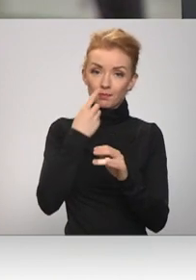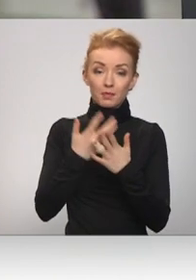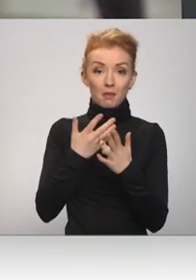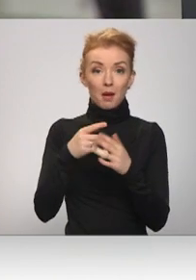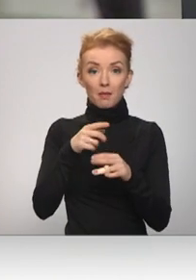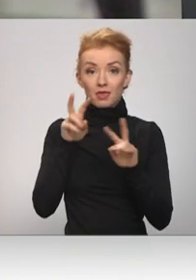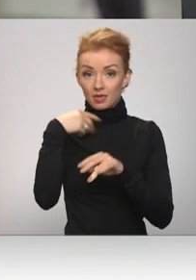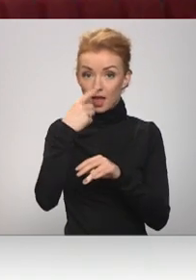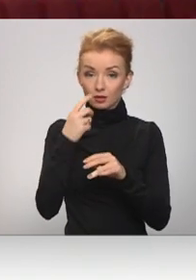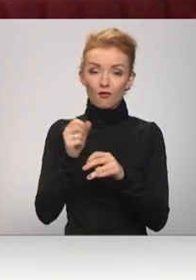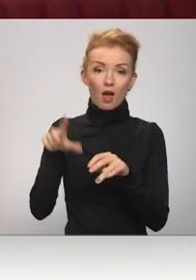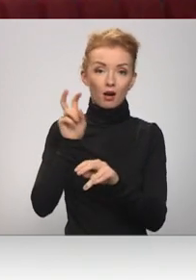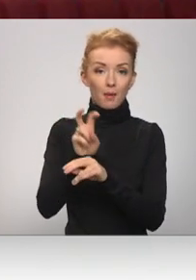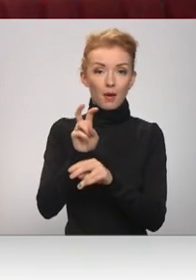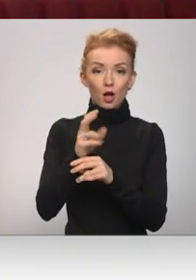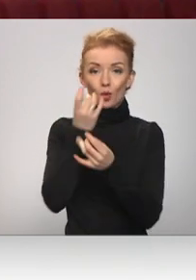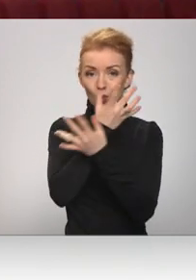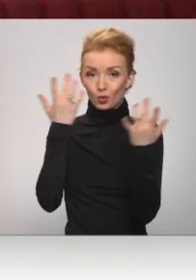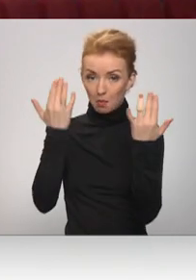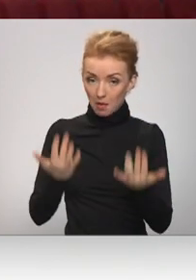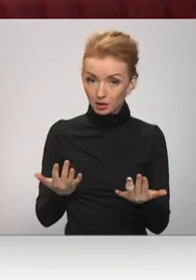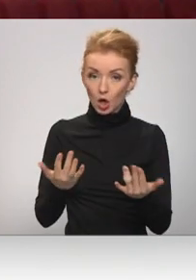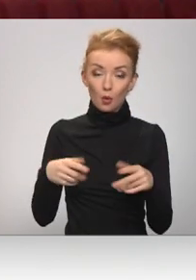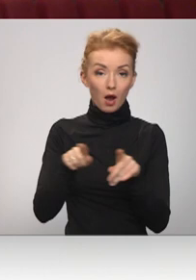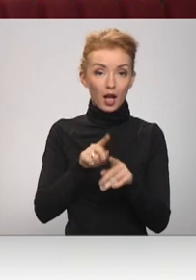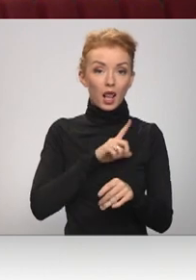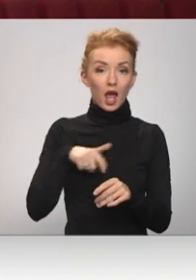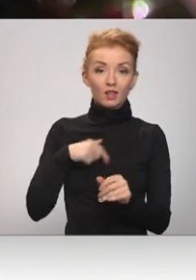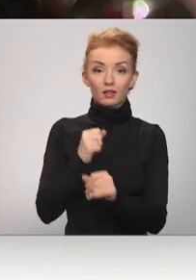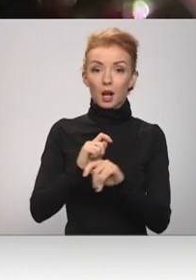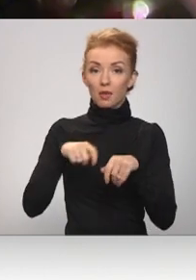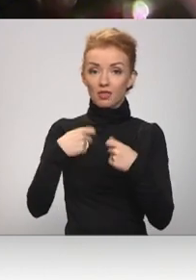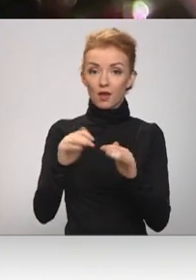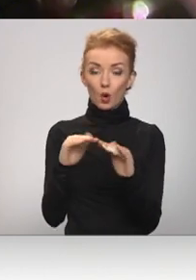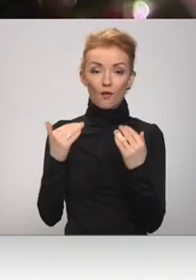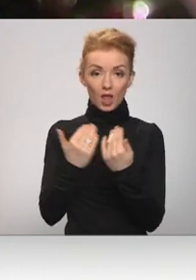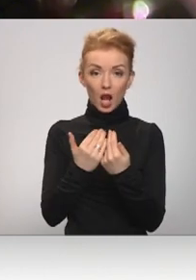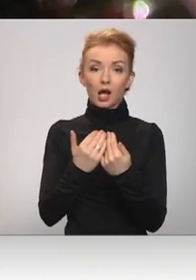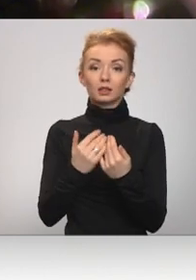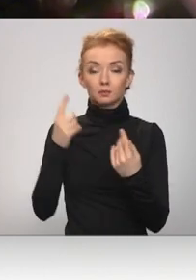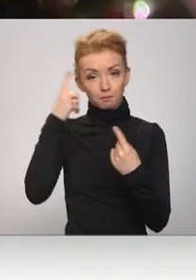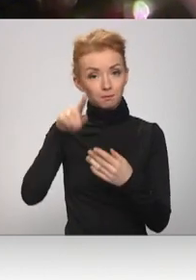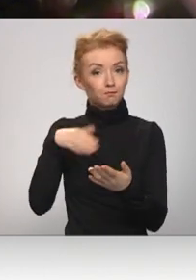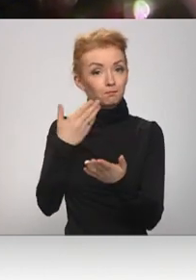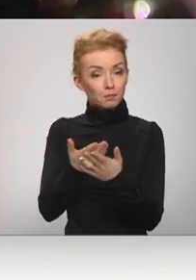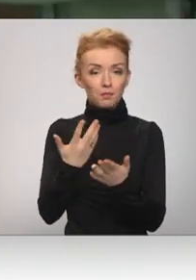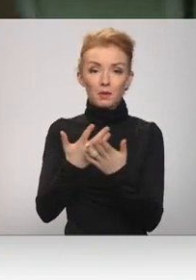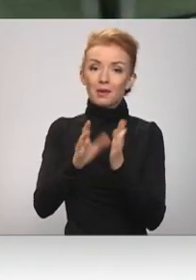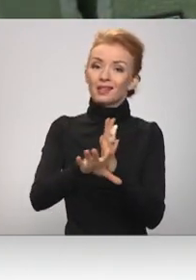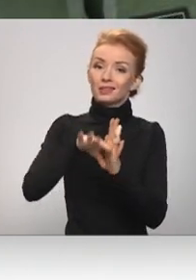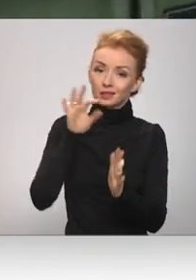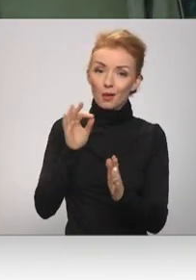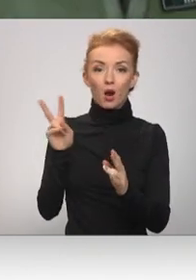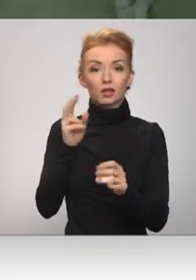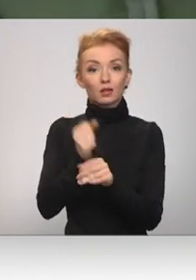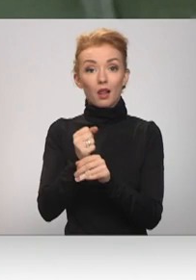atļaut lielāku skaitu apmeklētāju kultūras pasākumos. Arī Latvijas darbdevēja konfederācija rosināja apsvērt izņēmumus, kuros strādāt